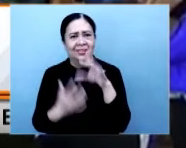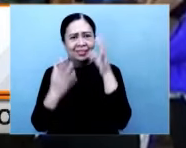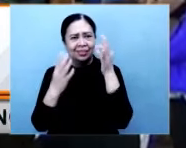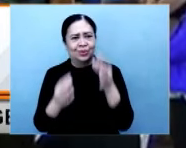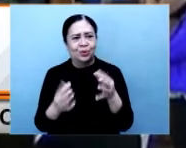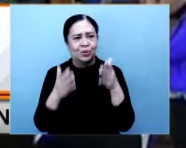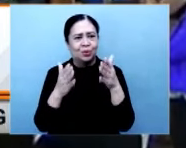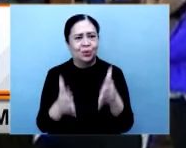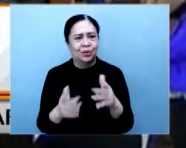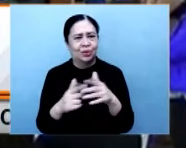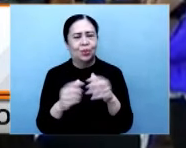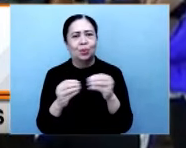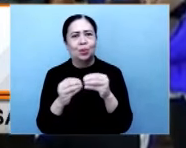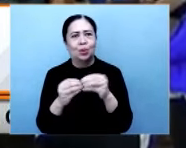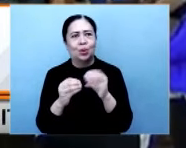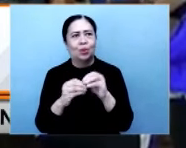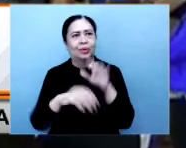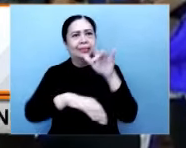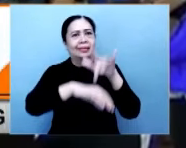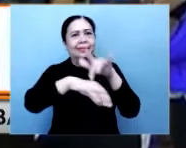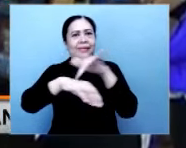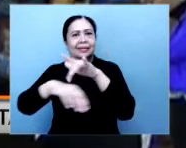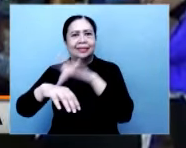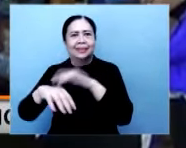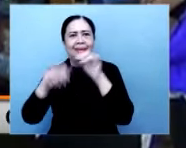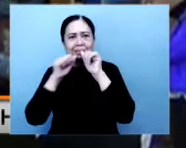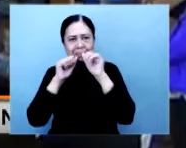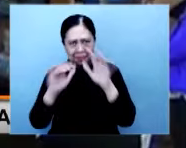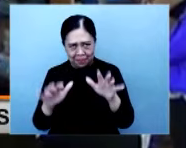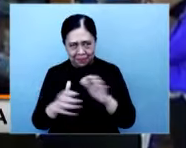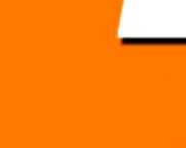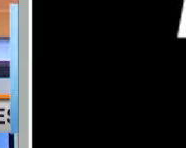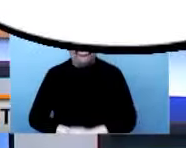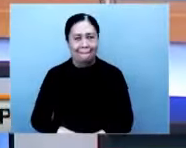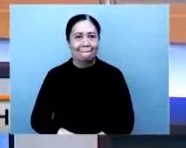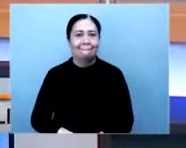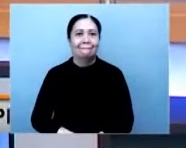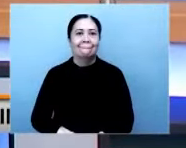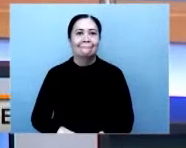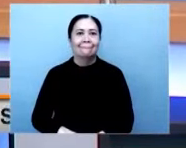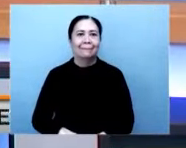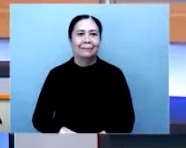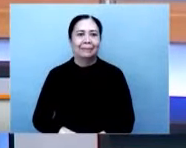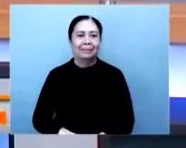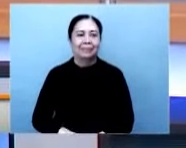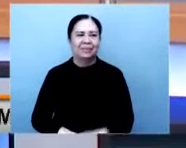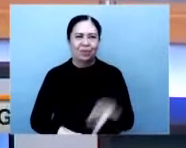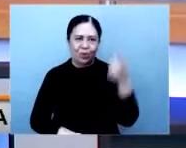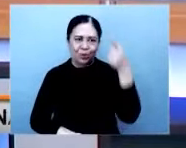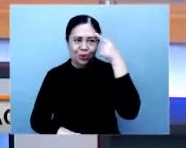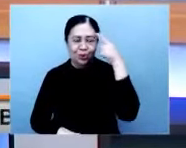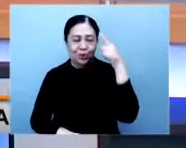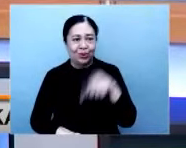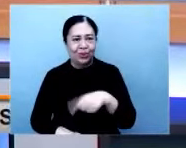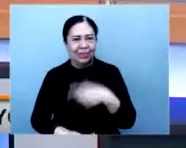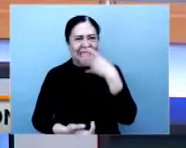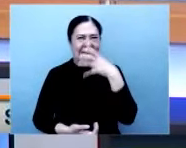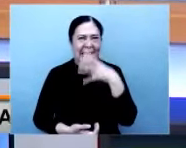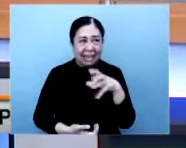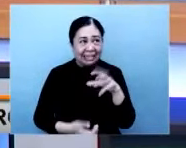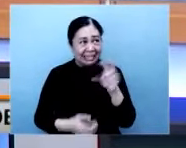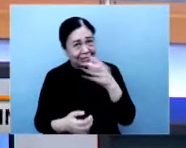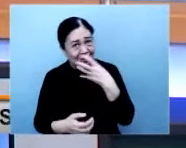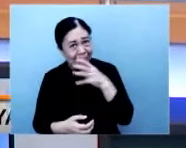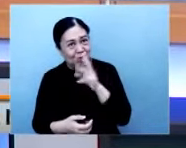mas maraming maabot ang kanyang pagbebendisyon. Akala ko dahil lang sa tindi ng init, water spray na